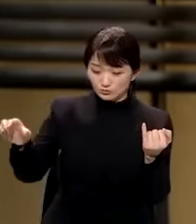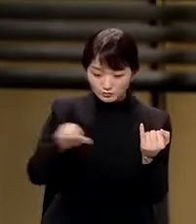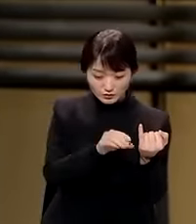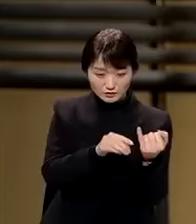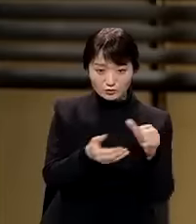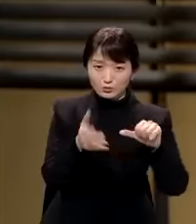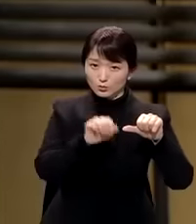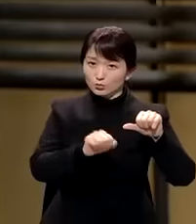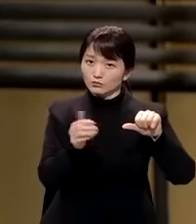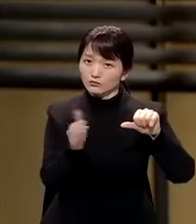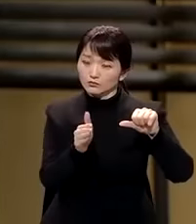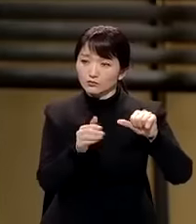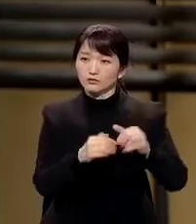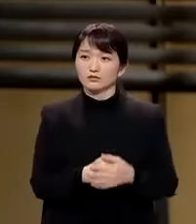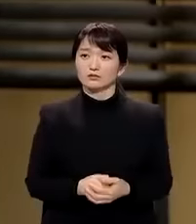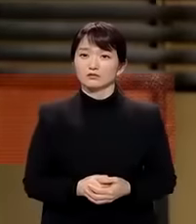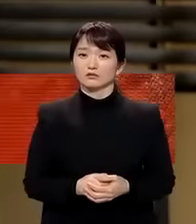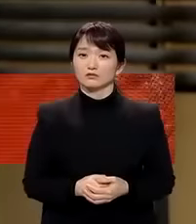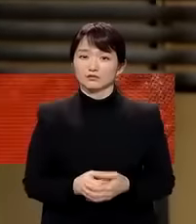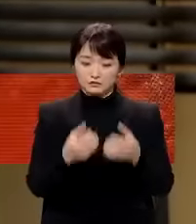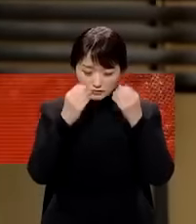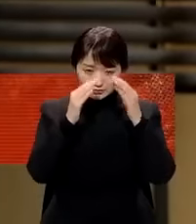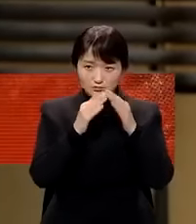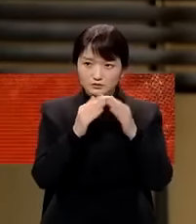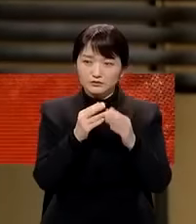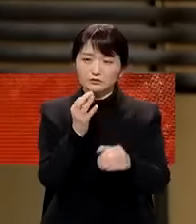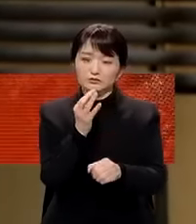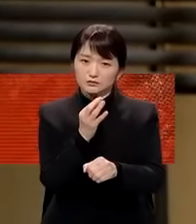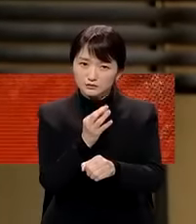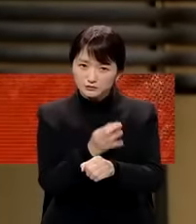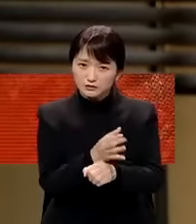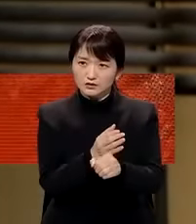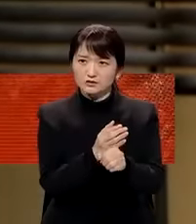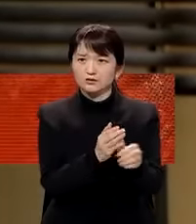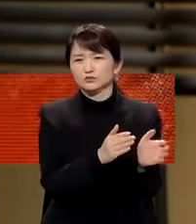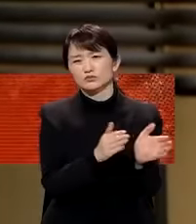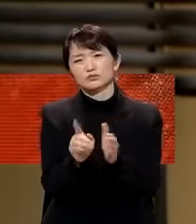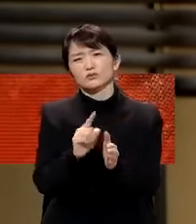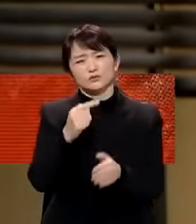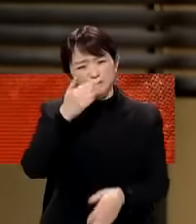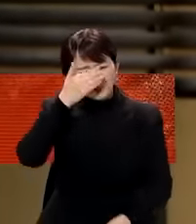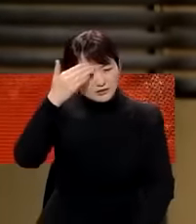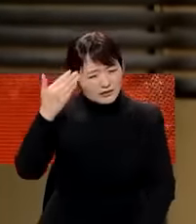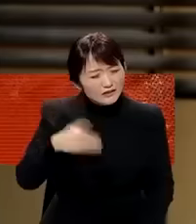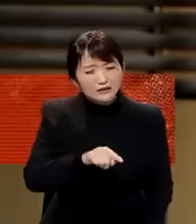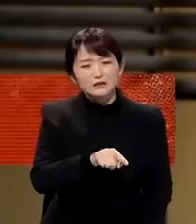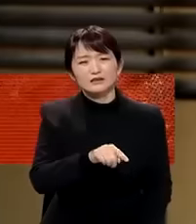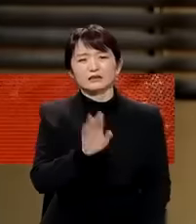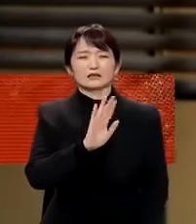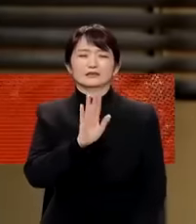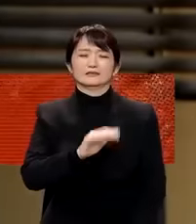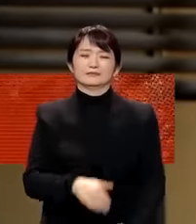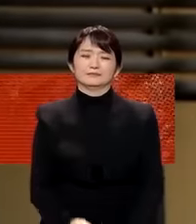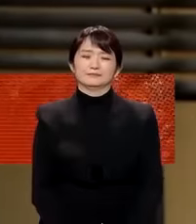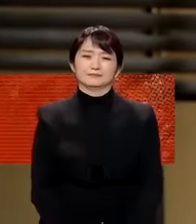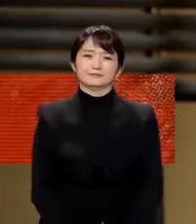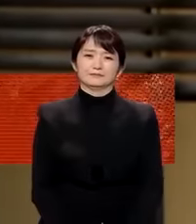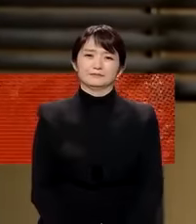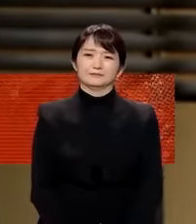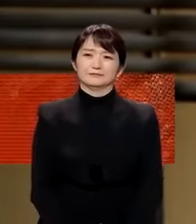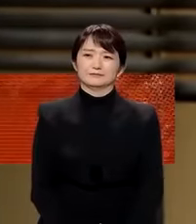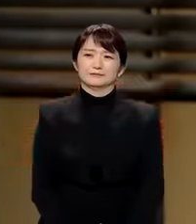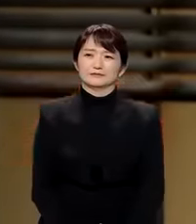됐다라고 했잖아요 그거 가지고 신혼집이 나 또 마련을 했으면 그나마 다행 인데 그럴 리가 없죠 이런 사람들이 그럴 리가